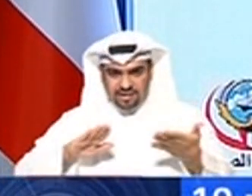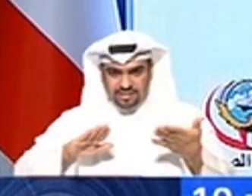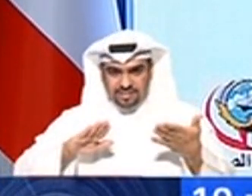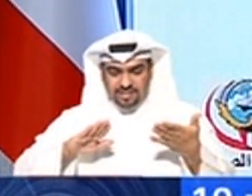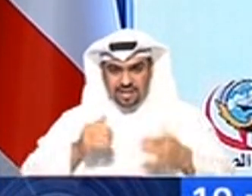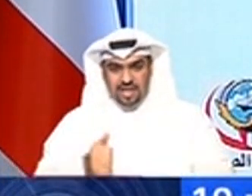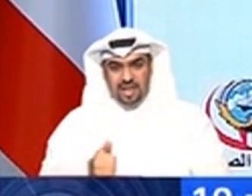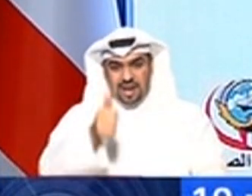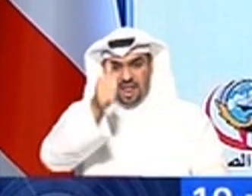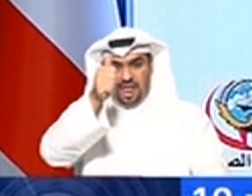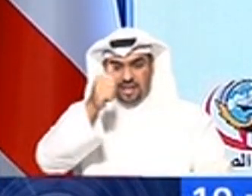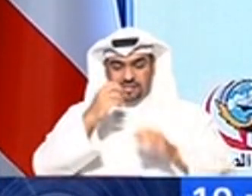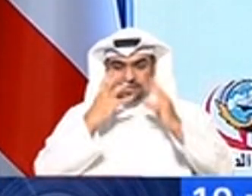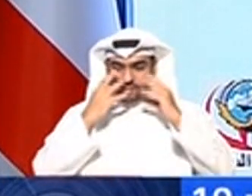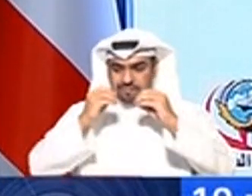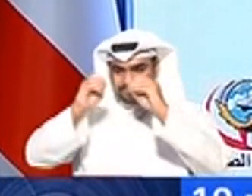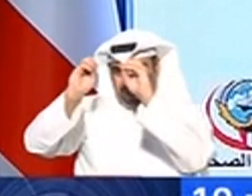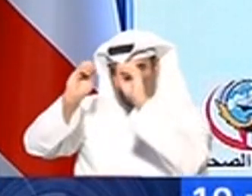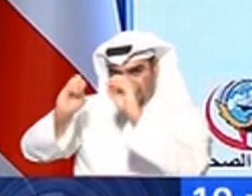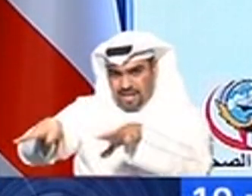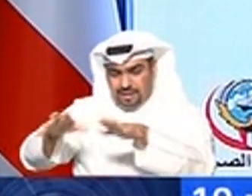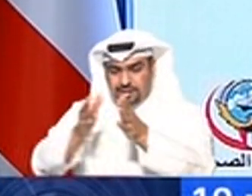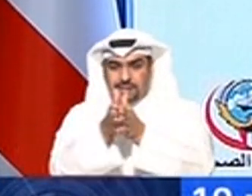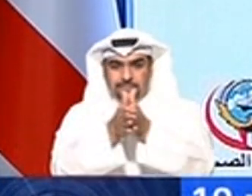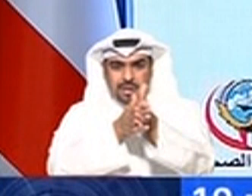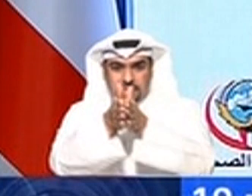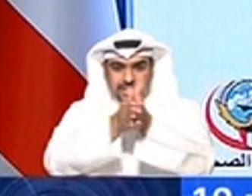غسلهما بالماء ثم بالصابون.